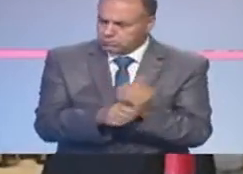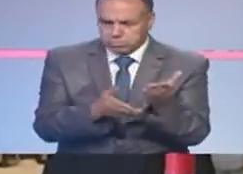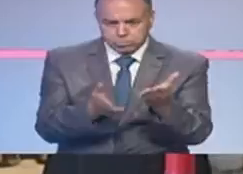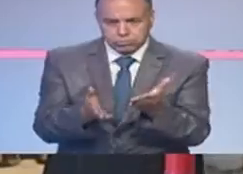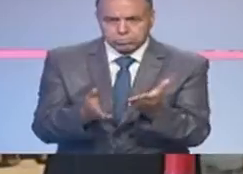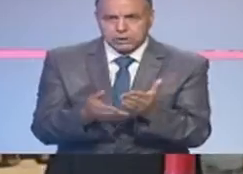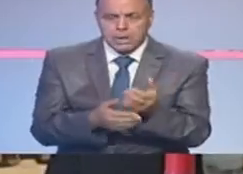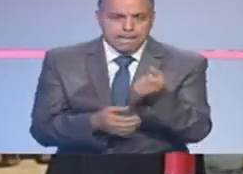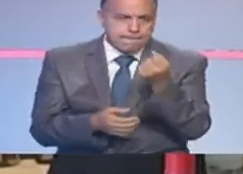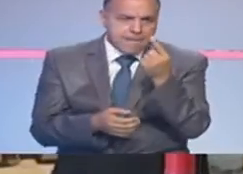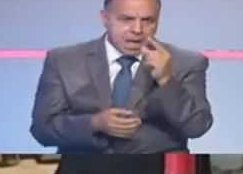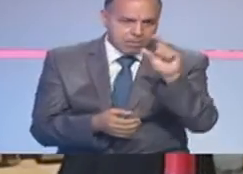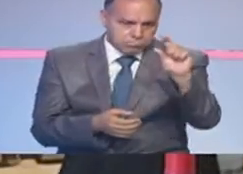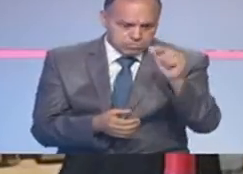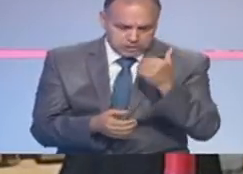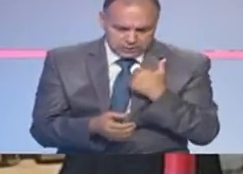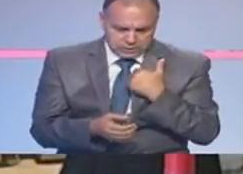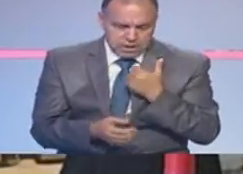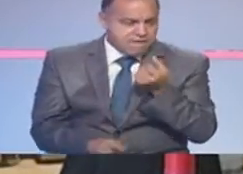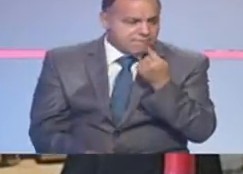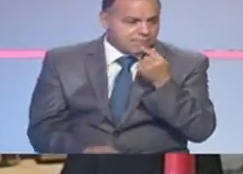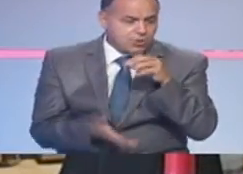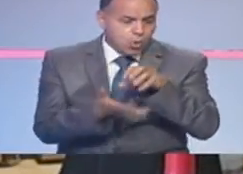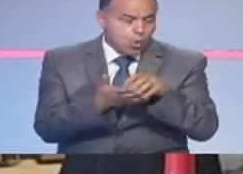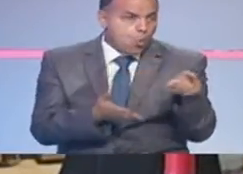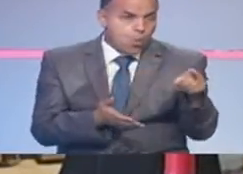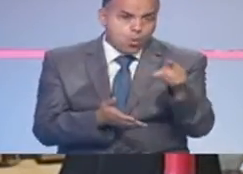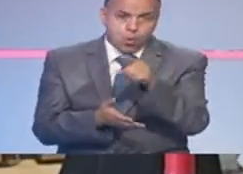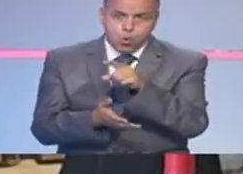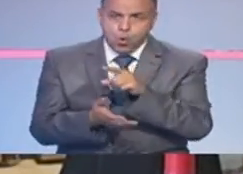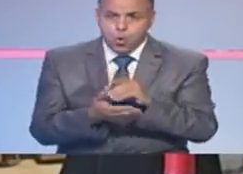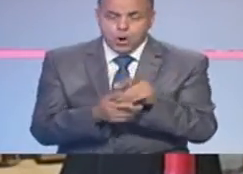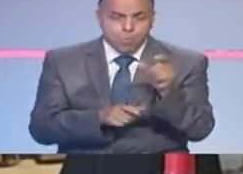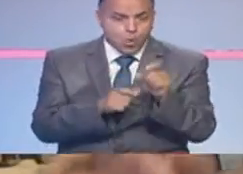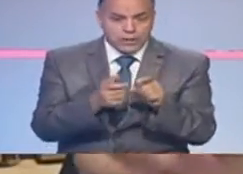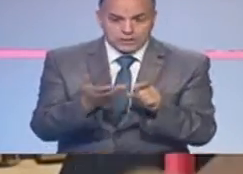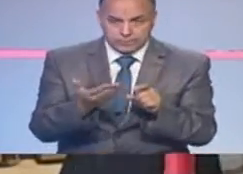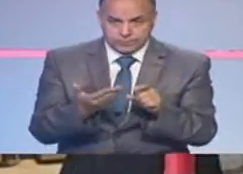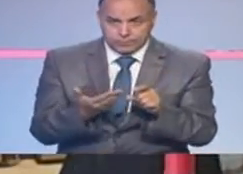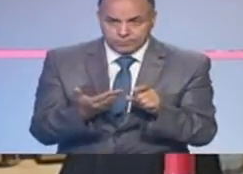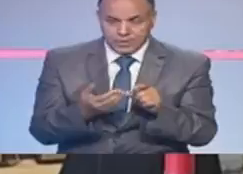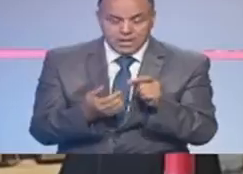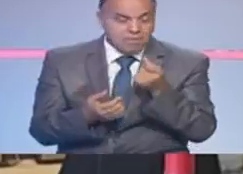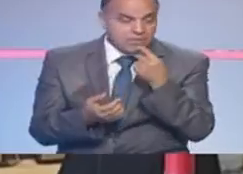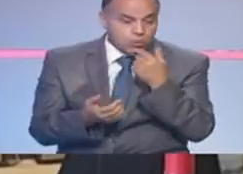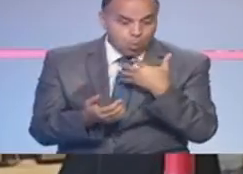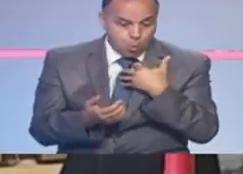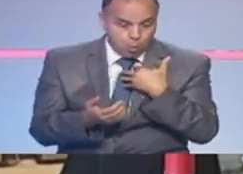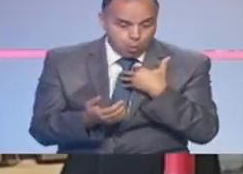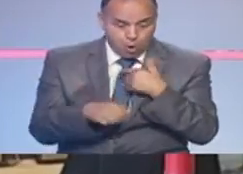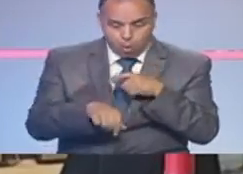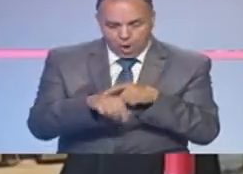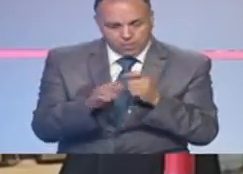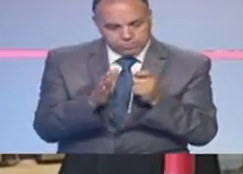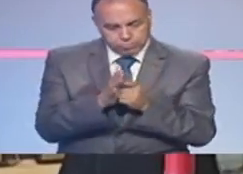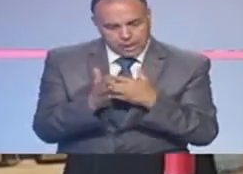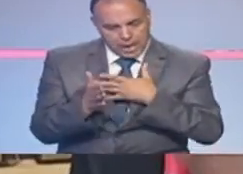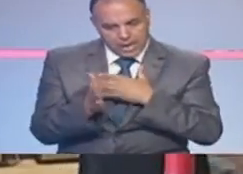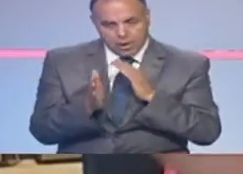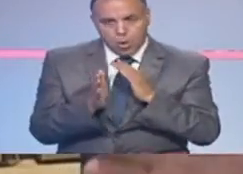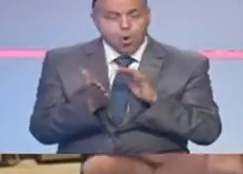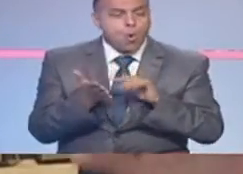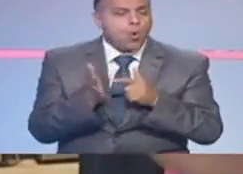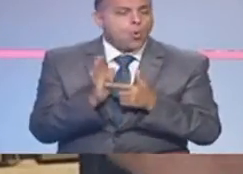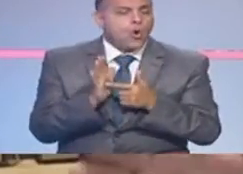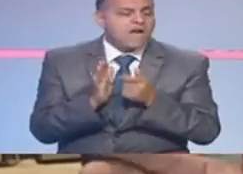الاولى من الجرعه والسيدات الصيدليات ال المواطنين الصيدليات هم اللي حد والمواقع كل